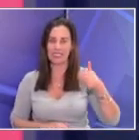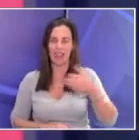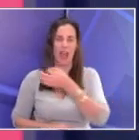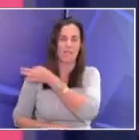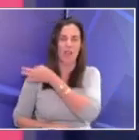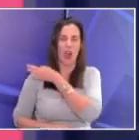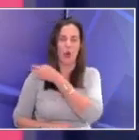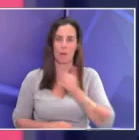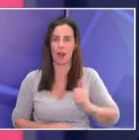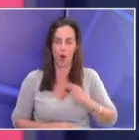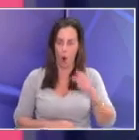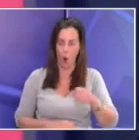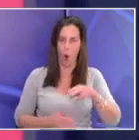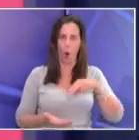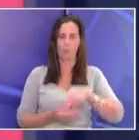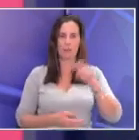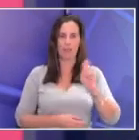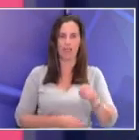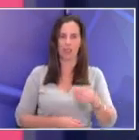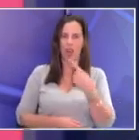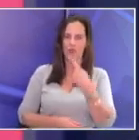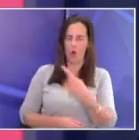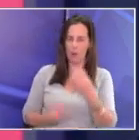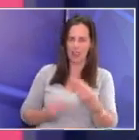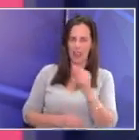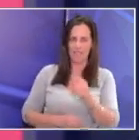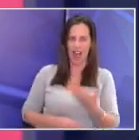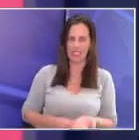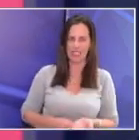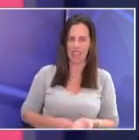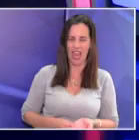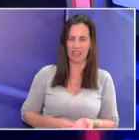ואלוף במילואים עומד מעל דוכן הכנסת ואומר את האמירות האלה,